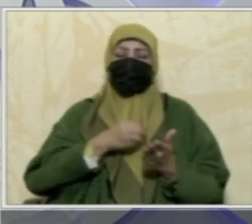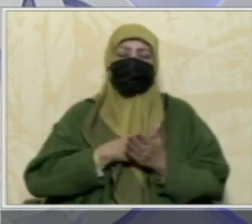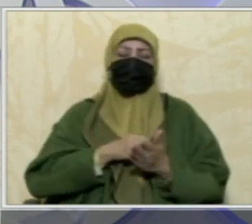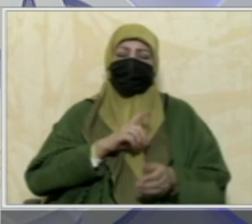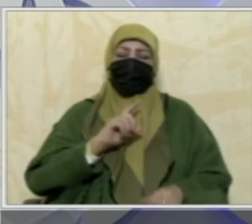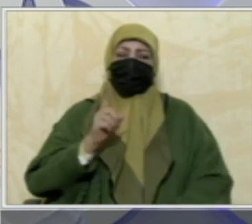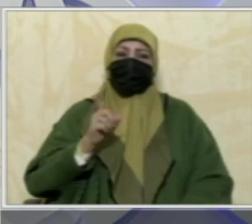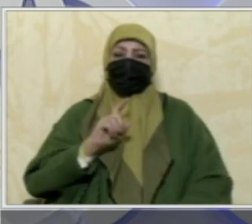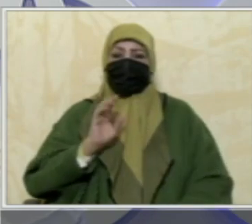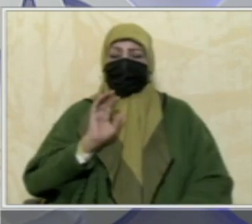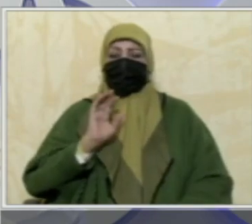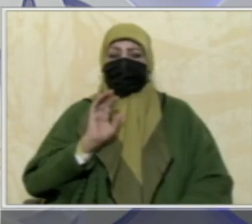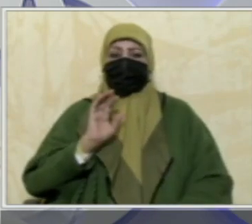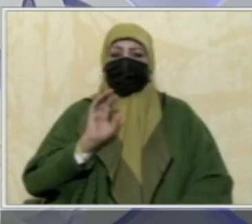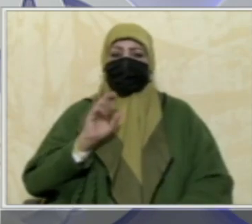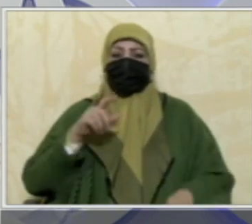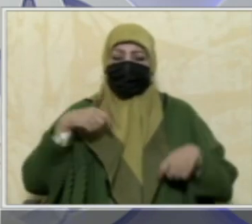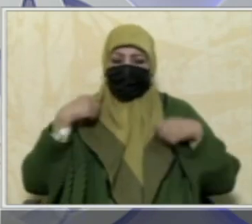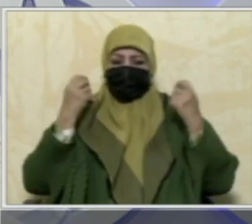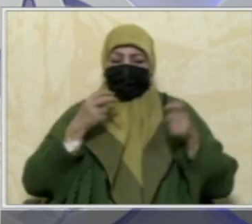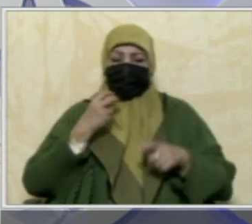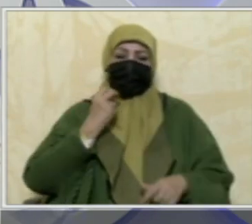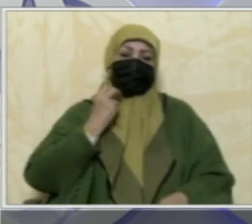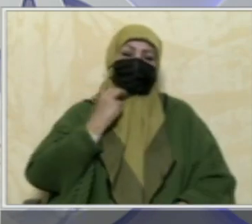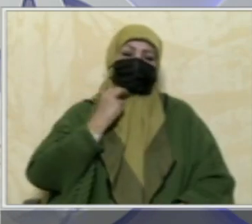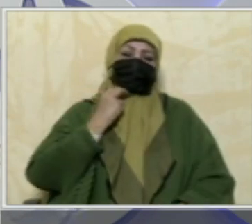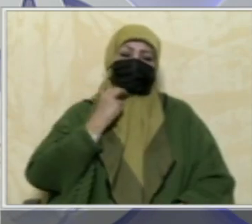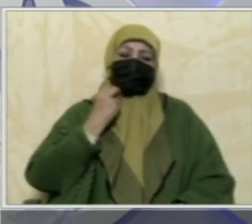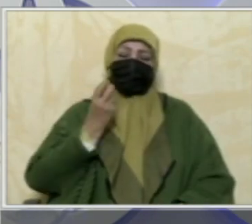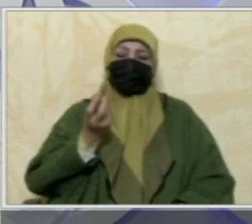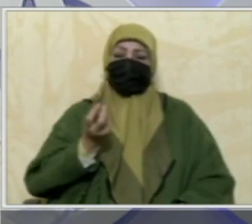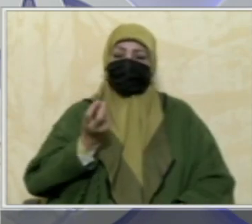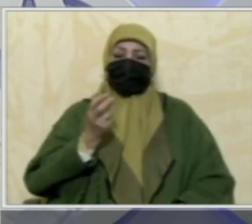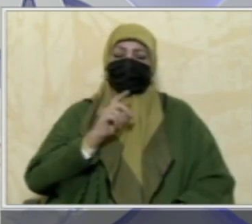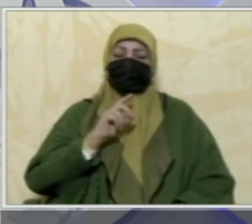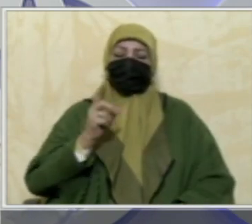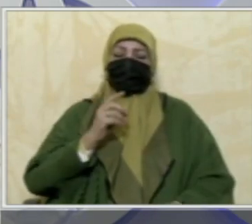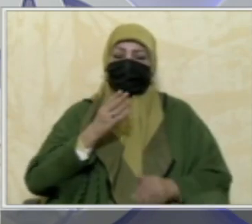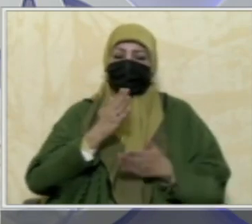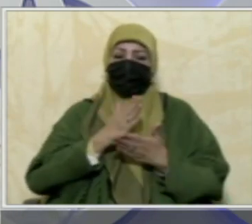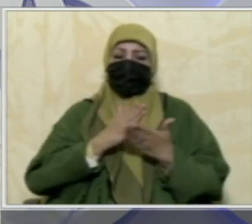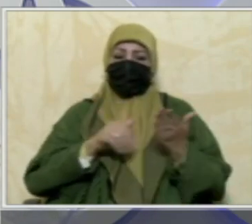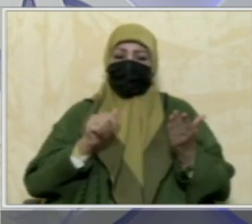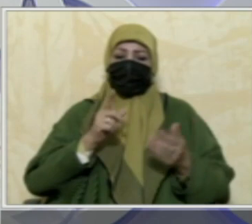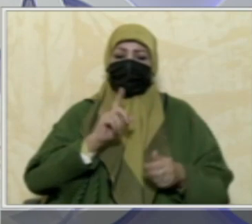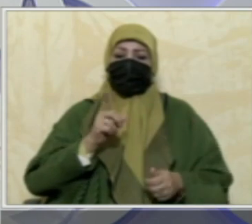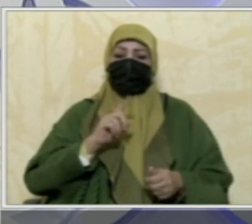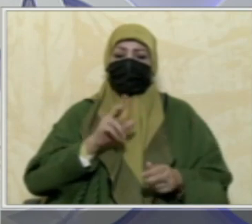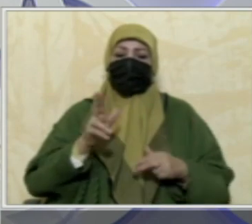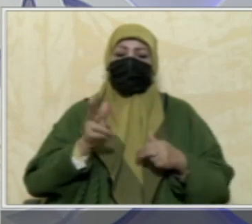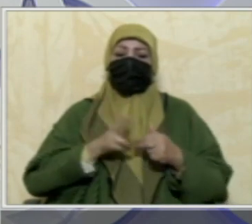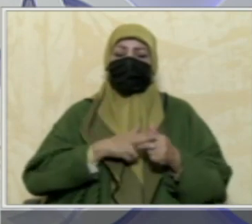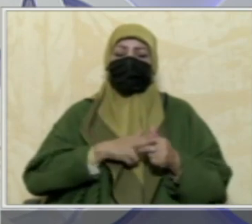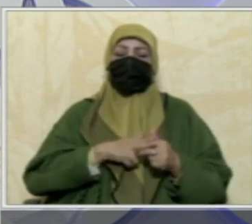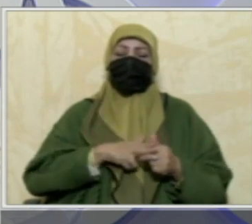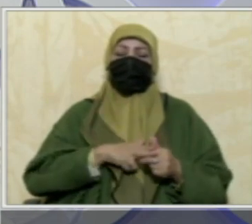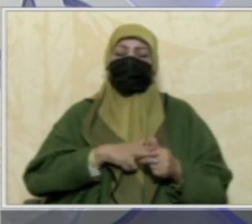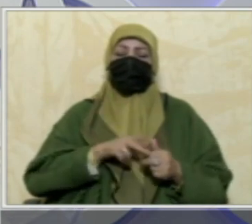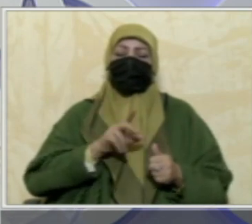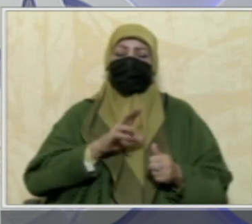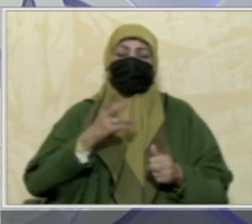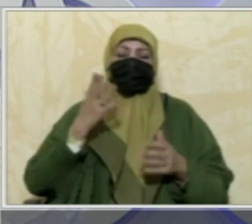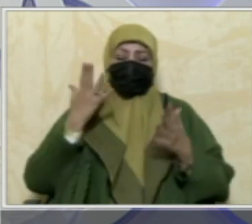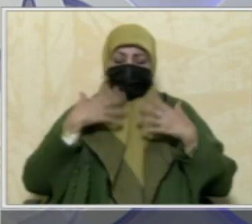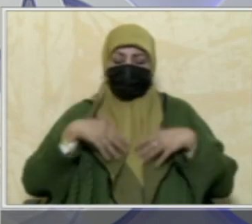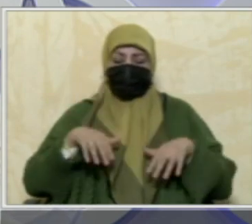الحبه الخراج ما تفتحهاش خليها مسكره زي ما هي مادام الشاه صحيحه ما فيهاش مشكله انفتحت